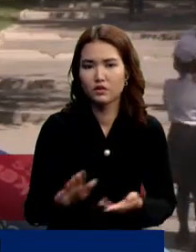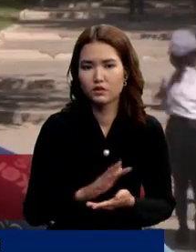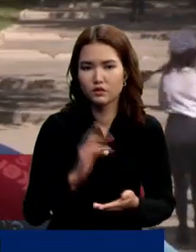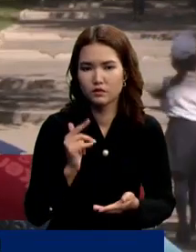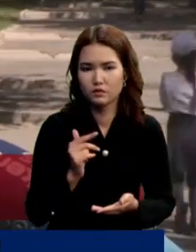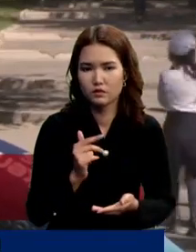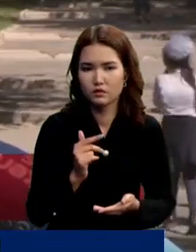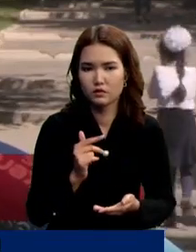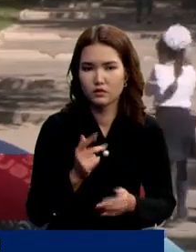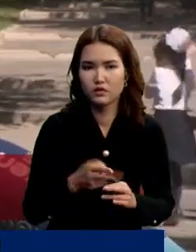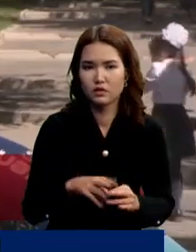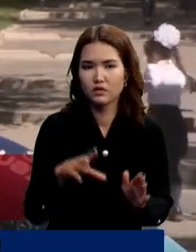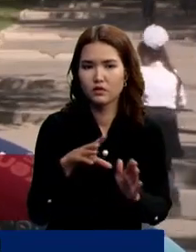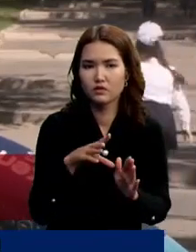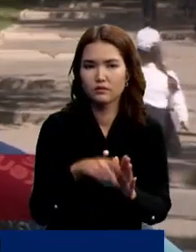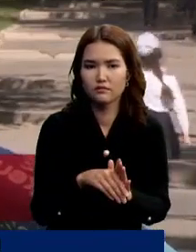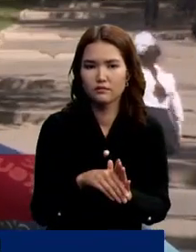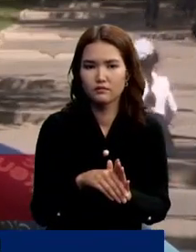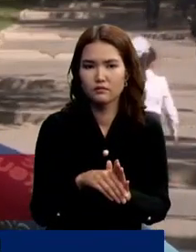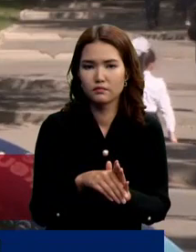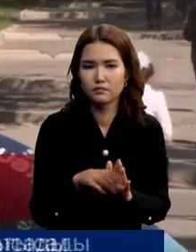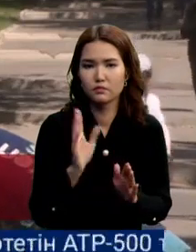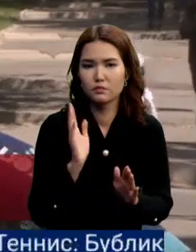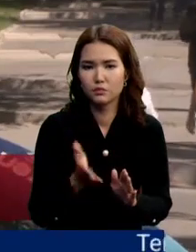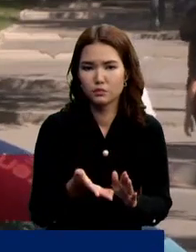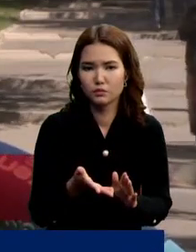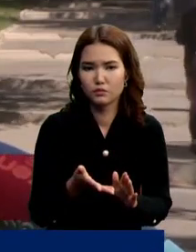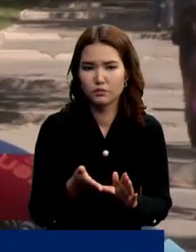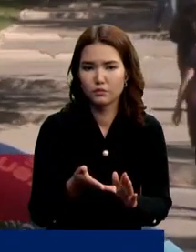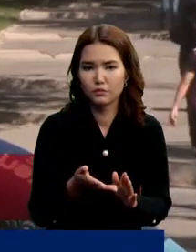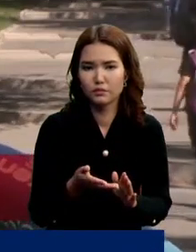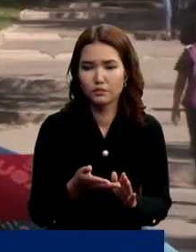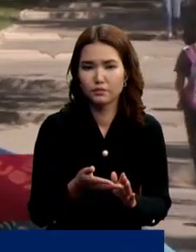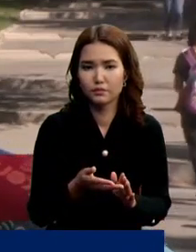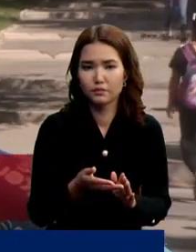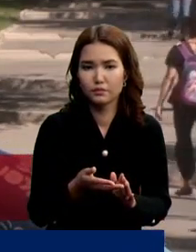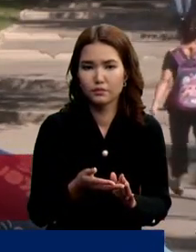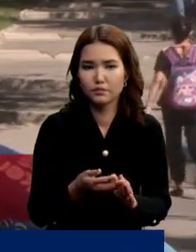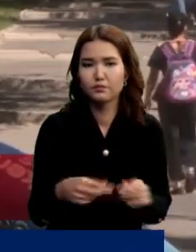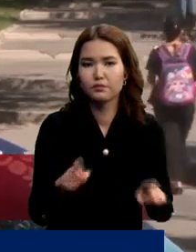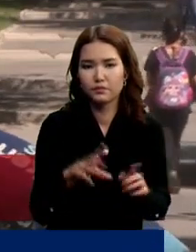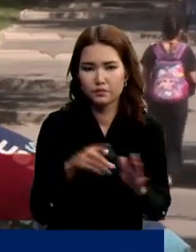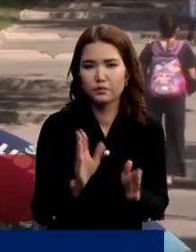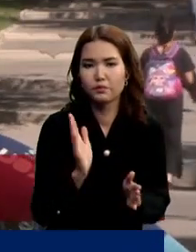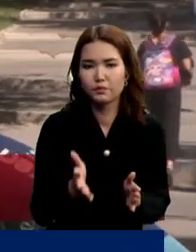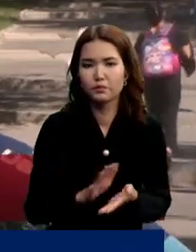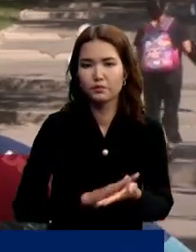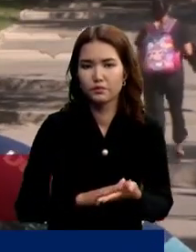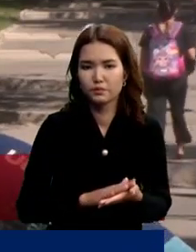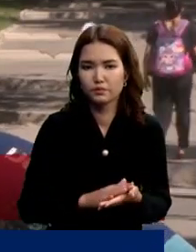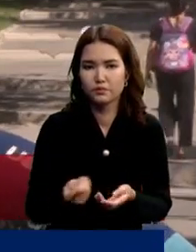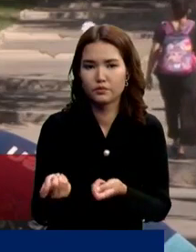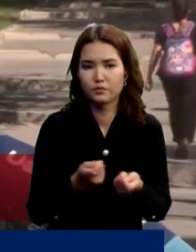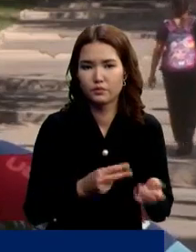денег, чтобы купить дизельное топливо. Да. И в этом вопросе акимат